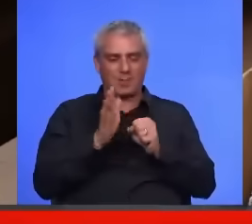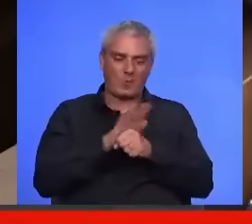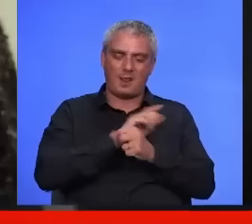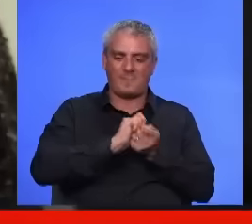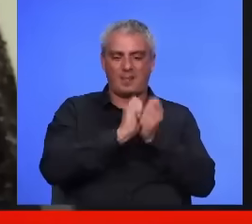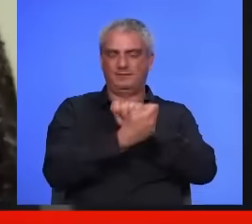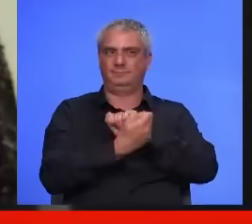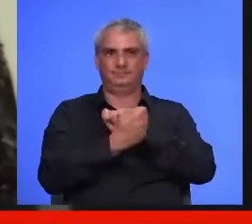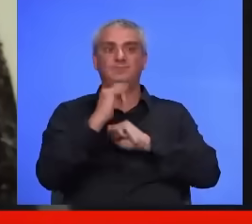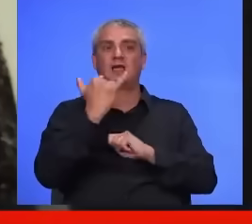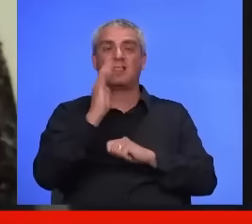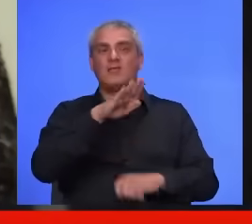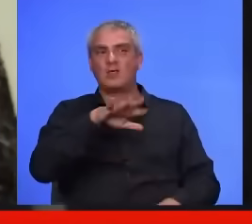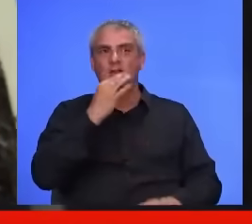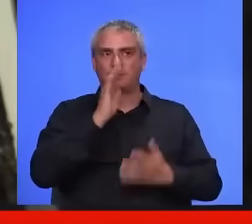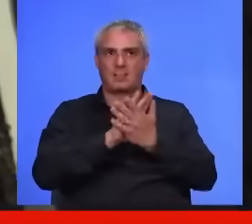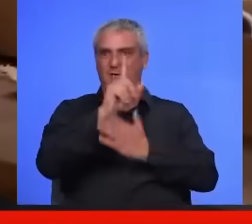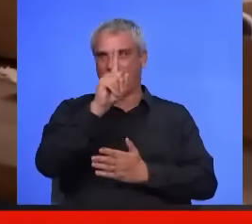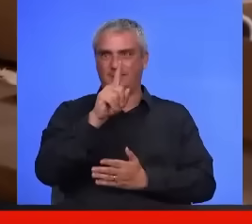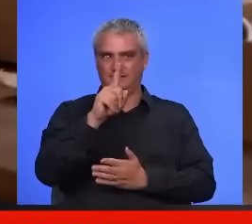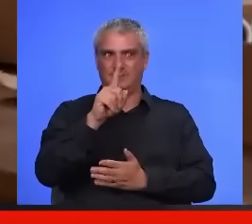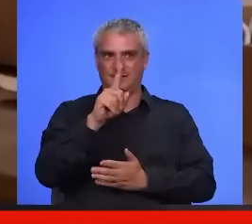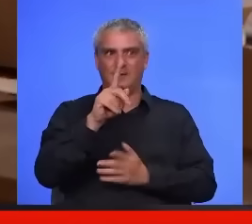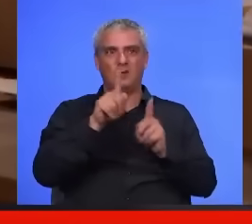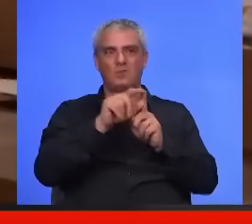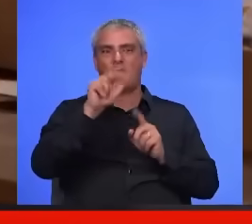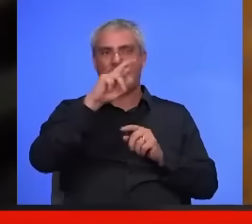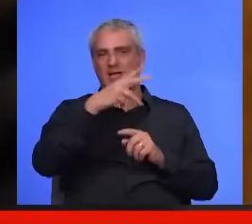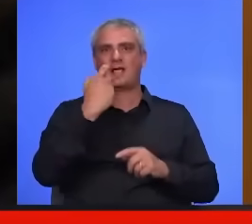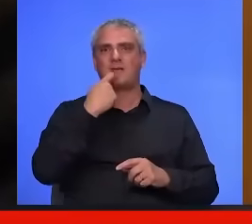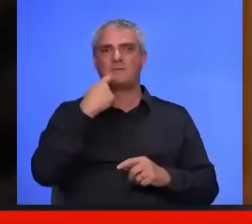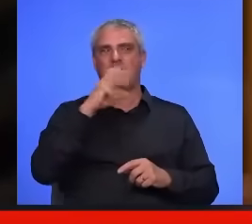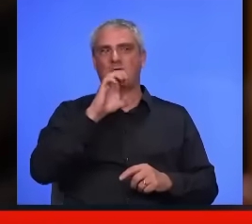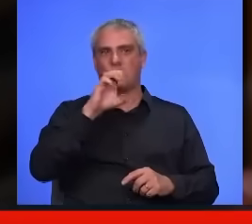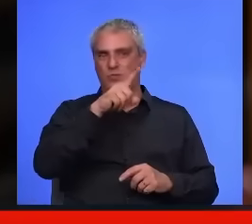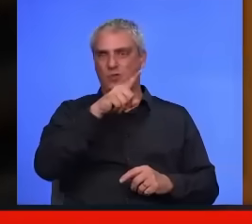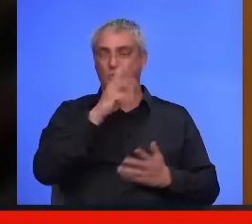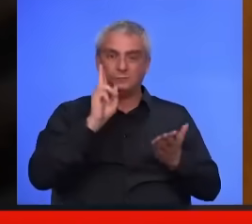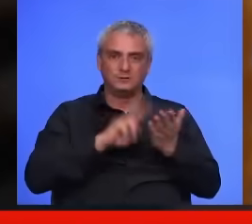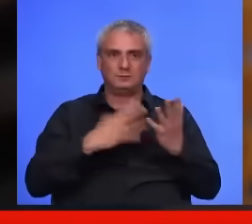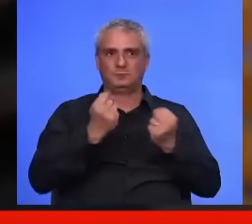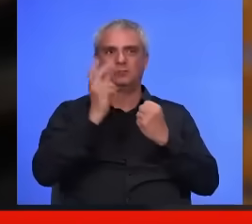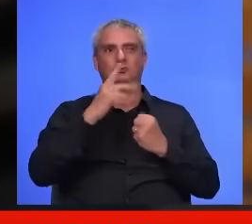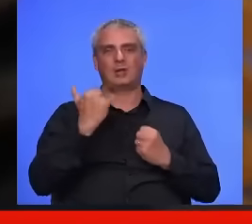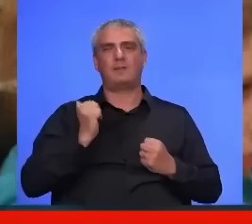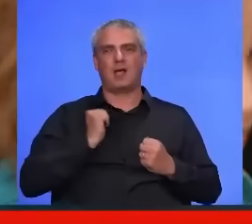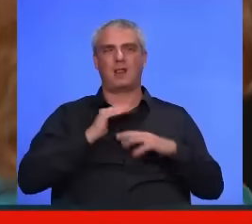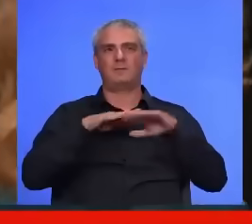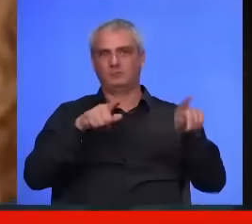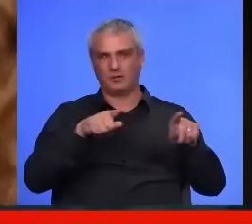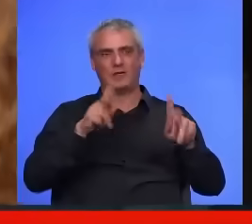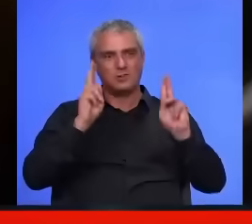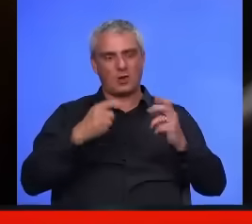אותו כן אפילו ילדים בני 11 כמו ארי מקריית אונו בזכותו יש עכשיו כמה חיילים בשטח